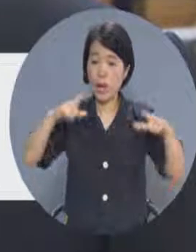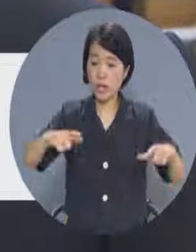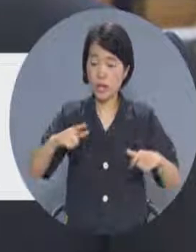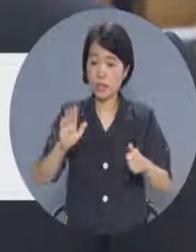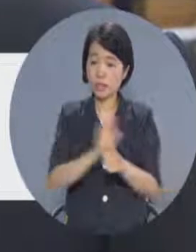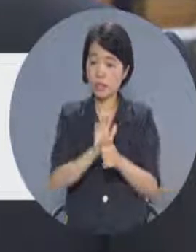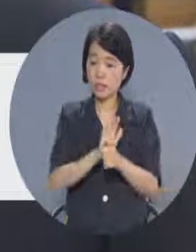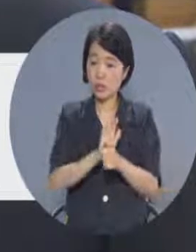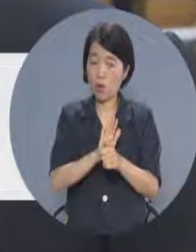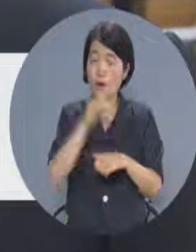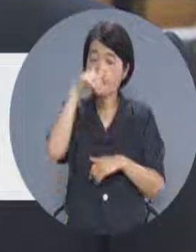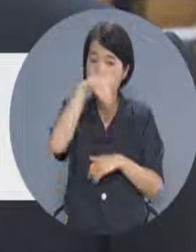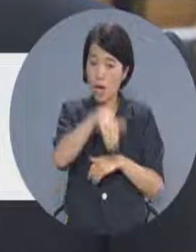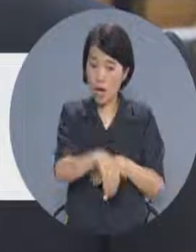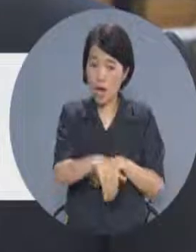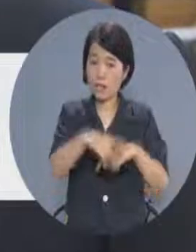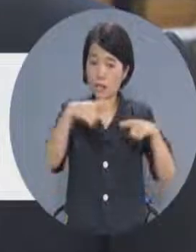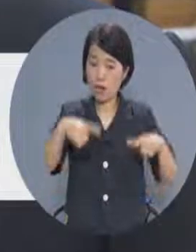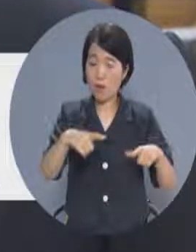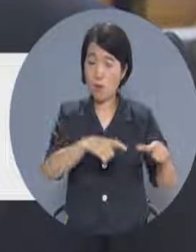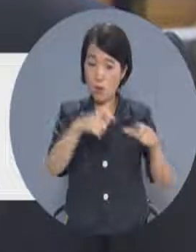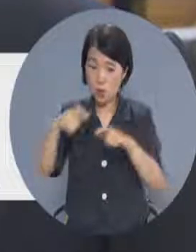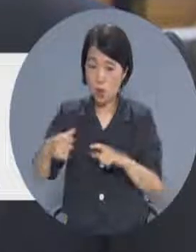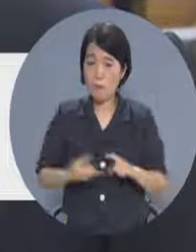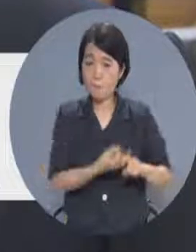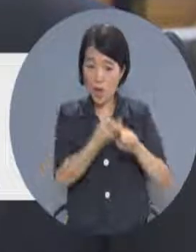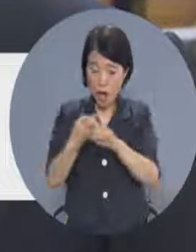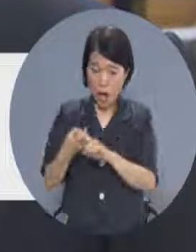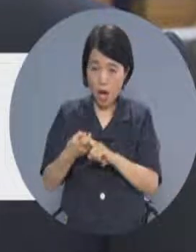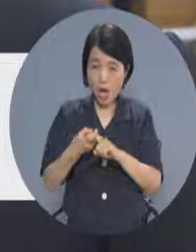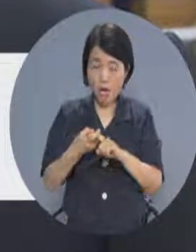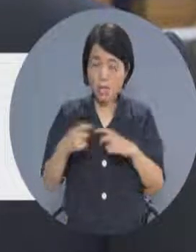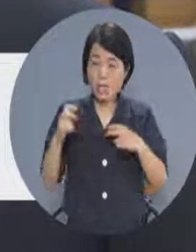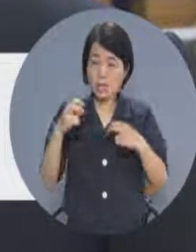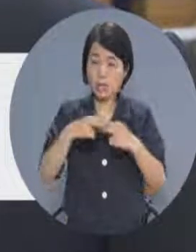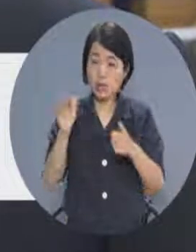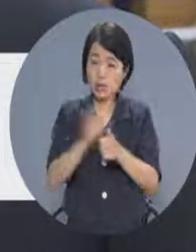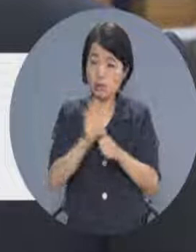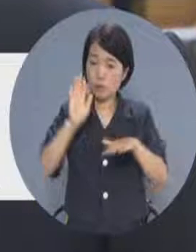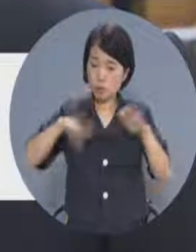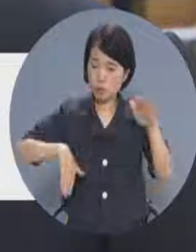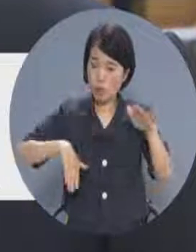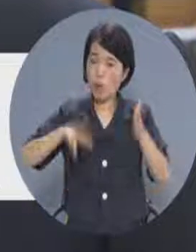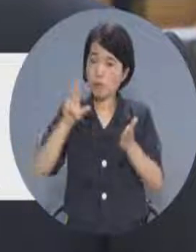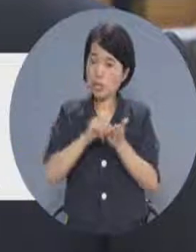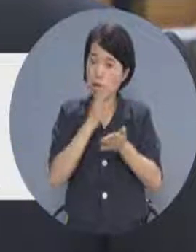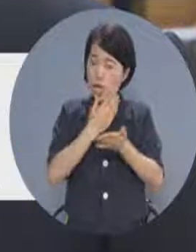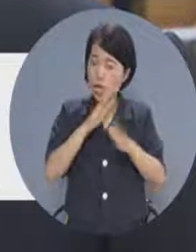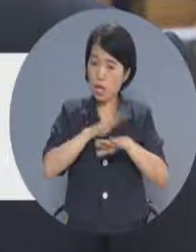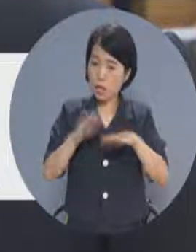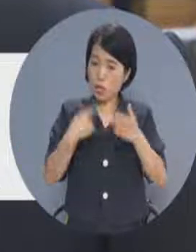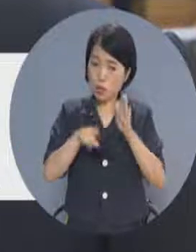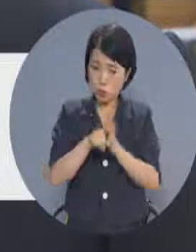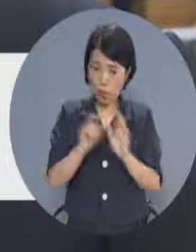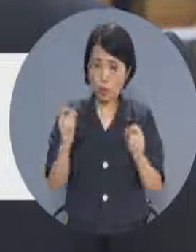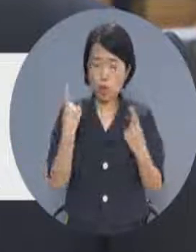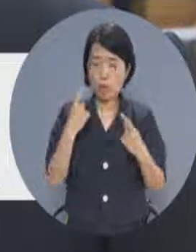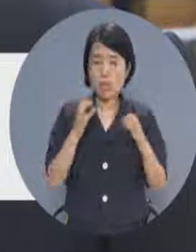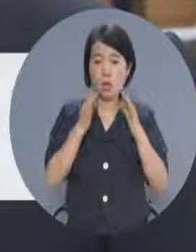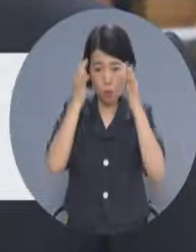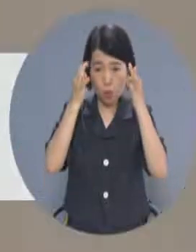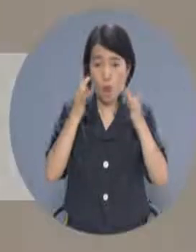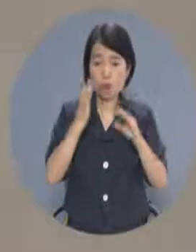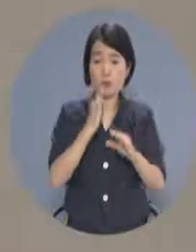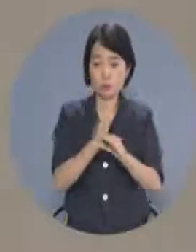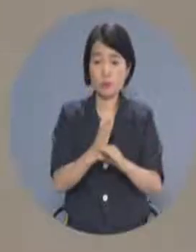의료 서비스 낙후 지역끼리 연대해서 의료 서비스 불균형 문제를 해소하기 위한 노력, 공동의 노력이 진행되고 있다는 말씀